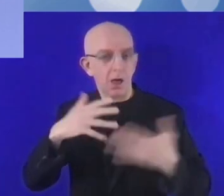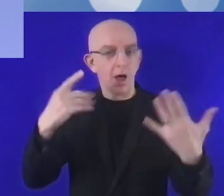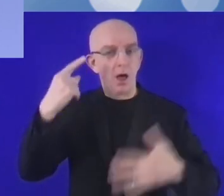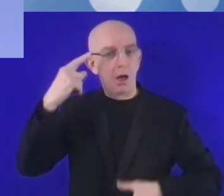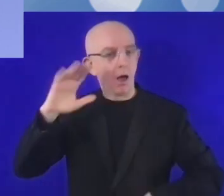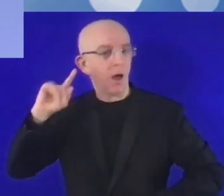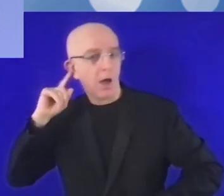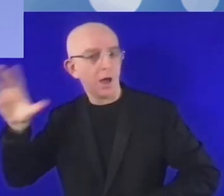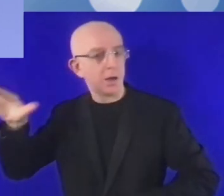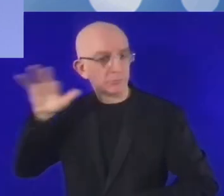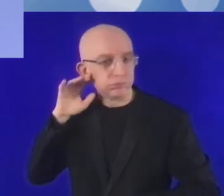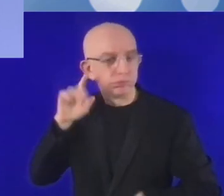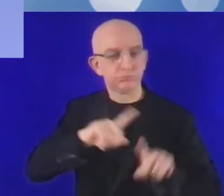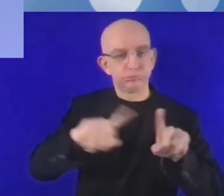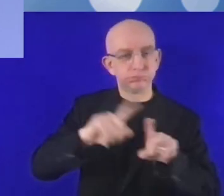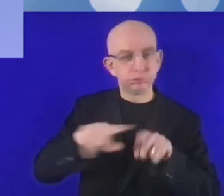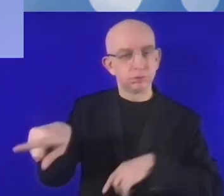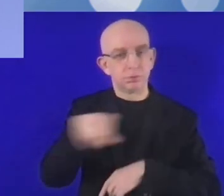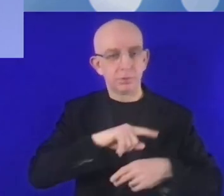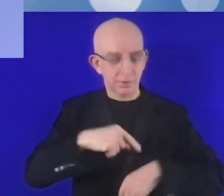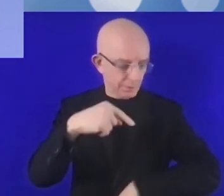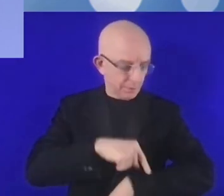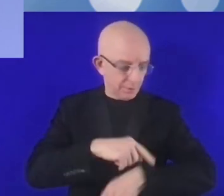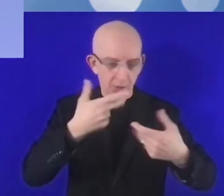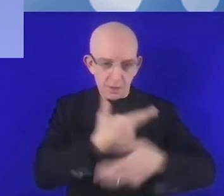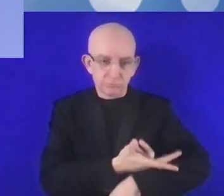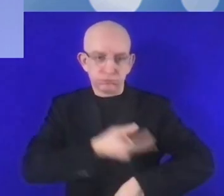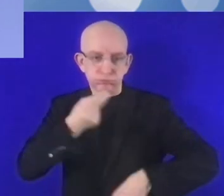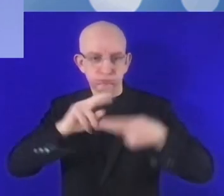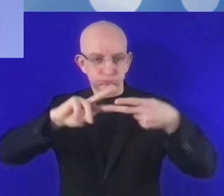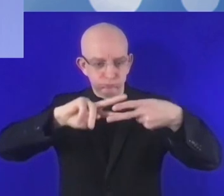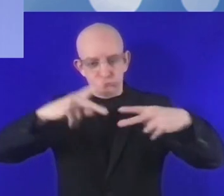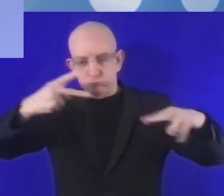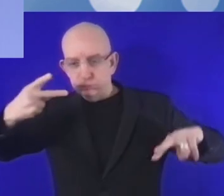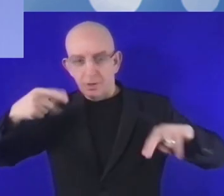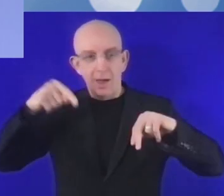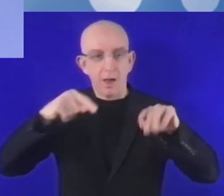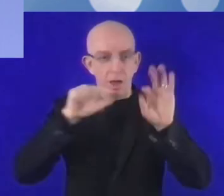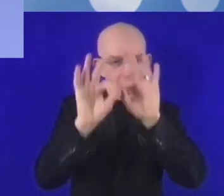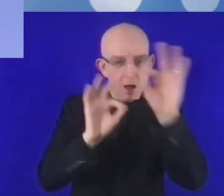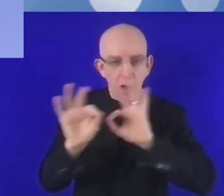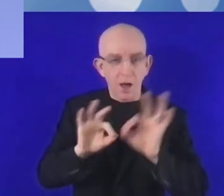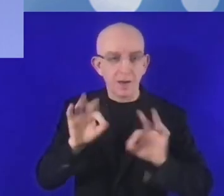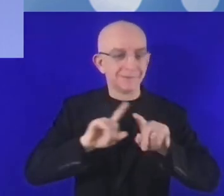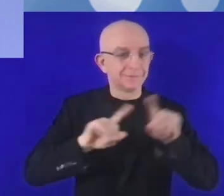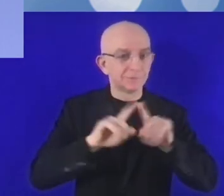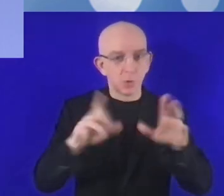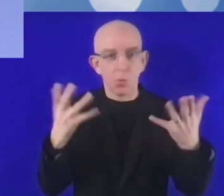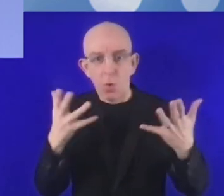的作用。这样我们能感受到我们身体是怎么的发完我们的基因和蛋白